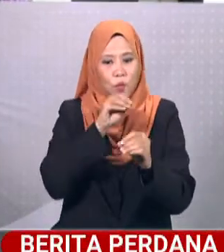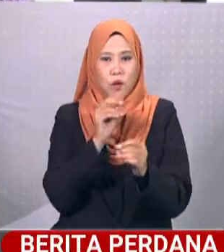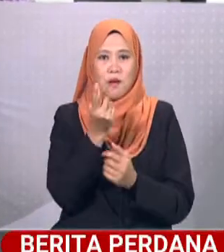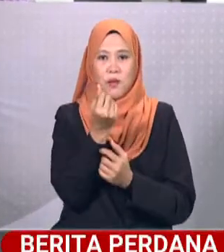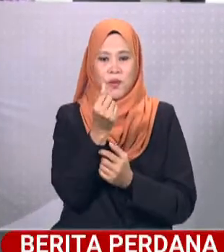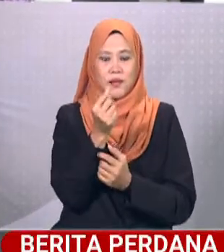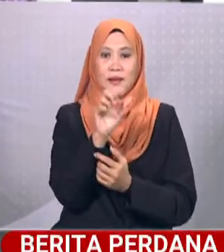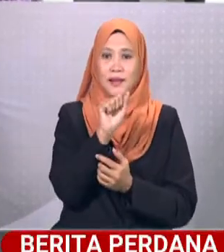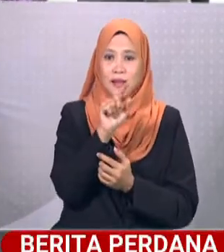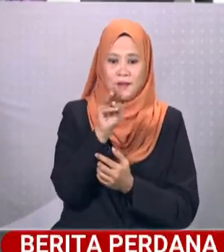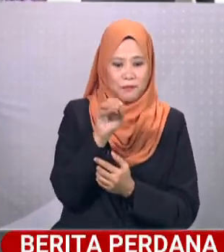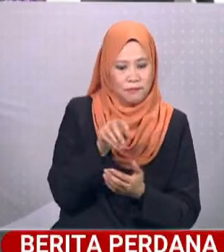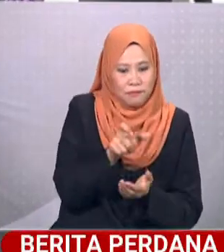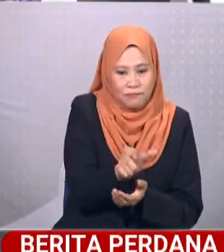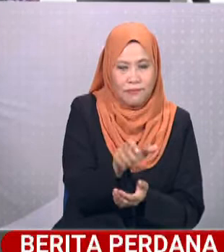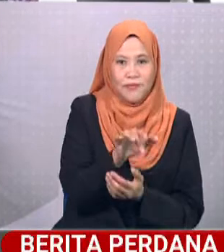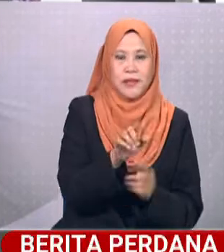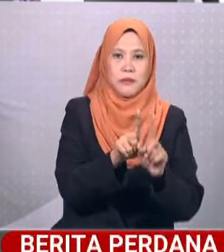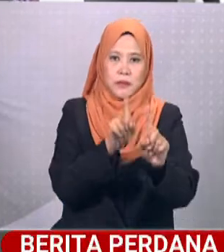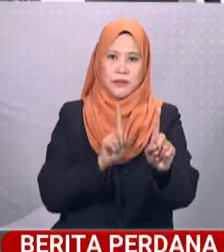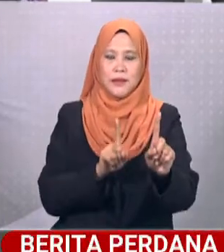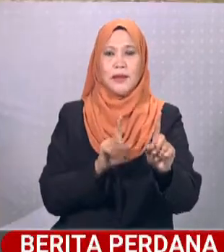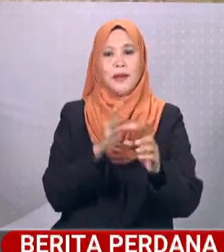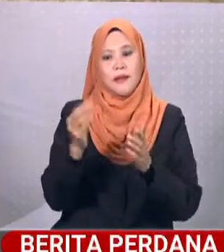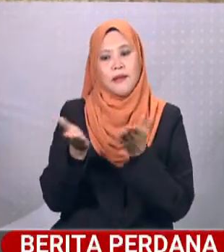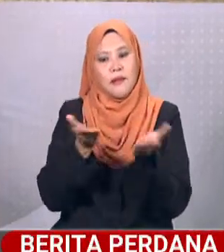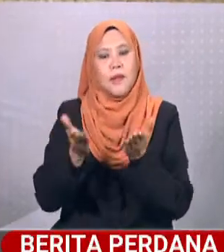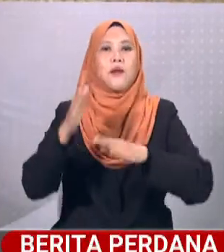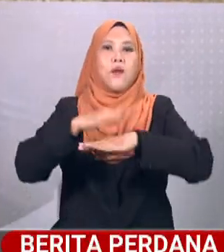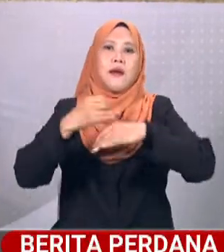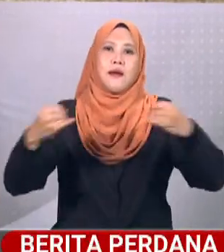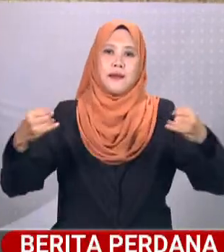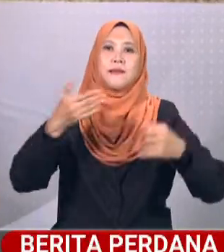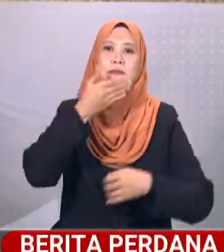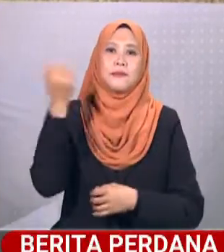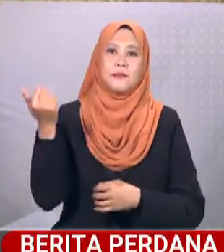di ATM. Orang ramai juga digalakkan menggunakan khidmat perbankan dalam talian.